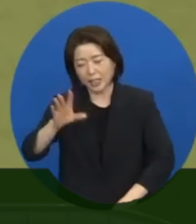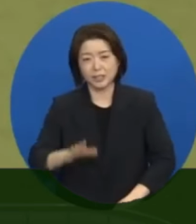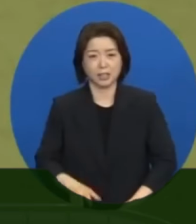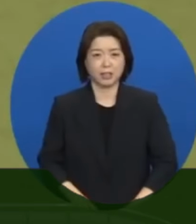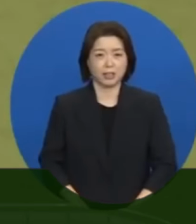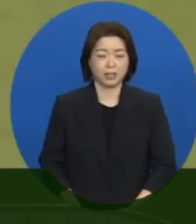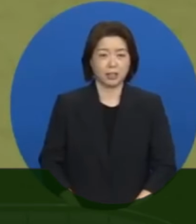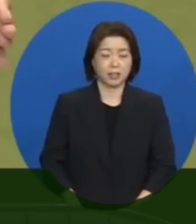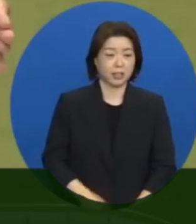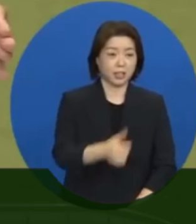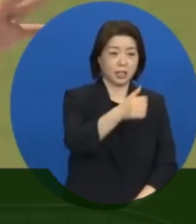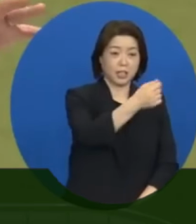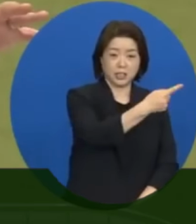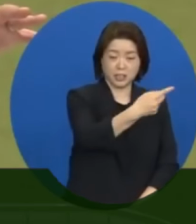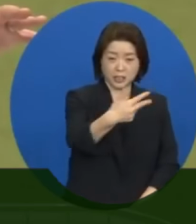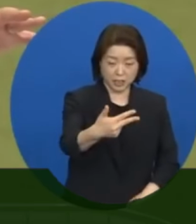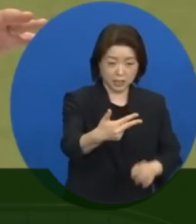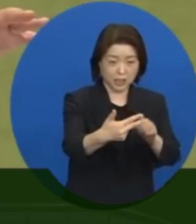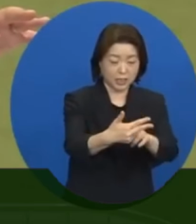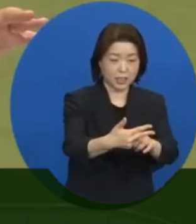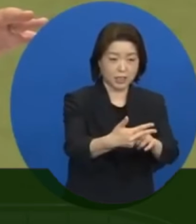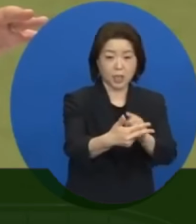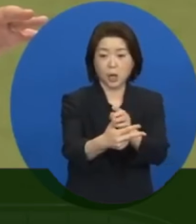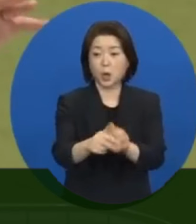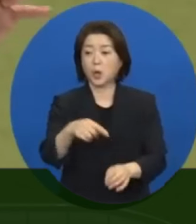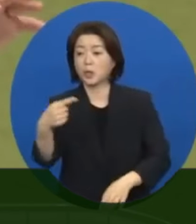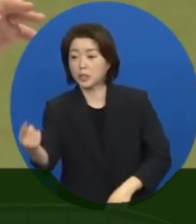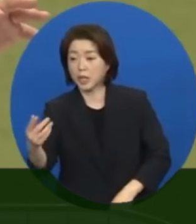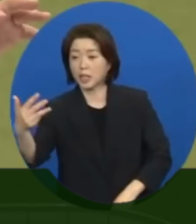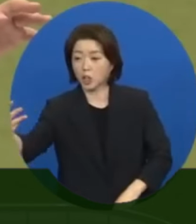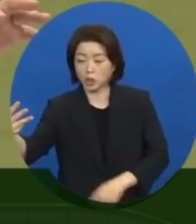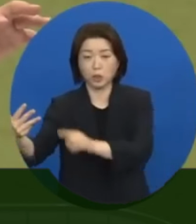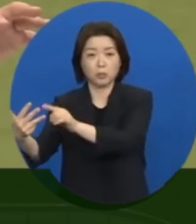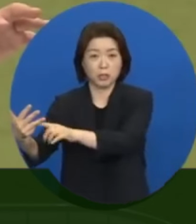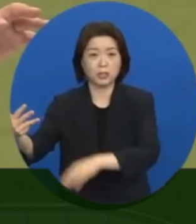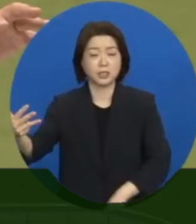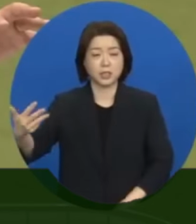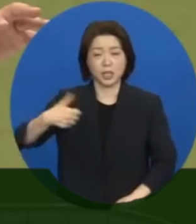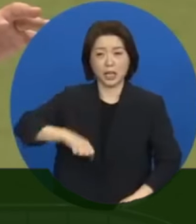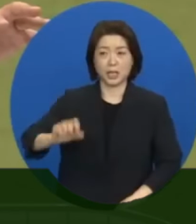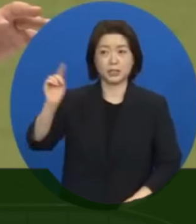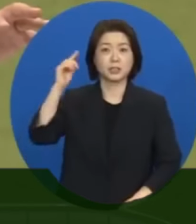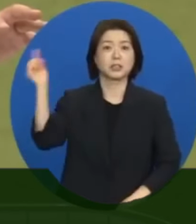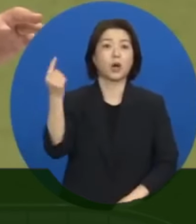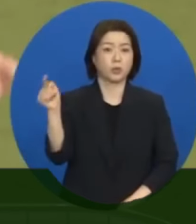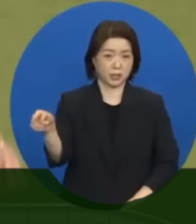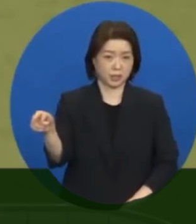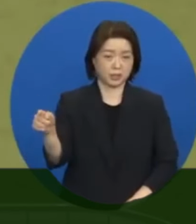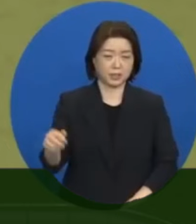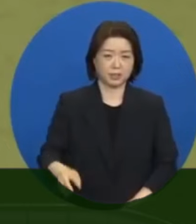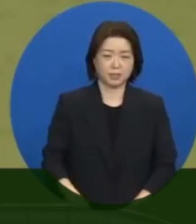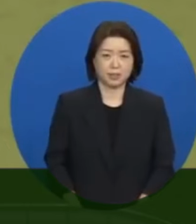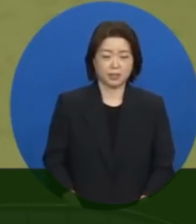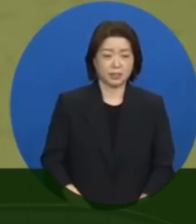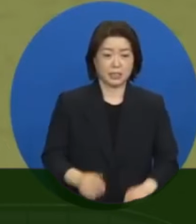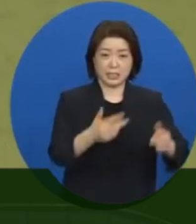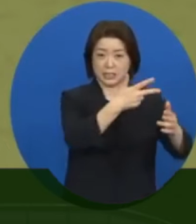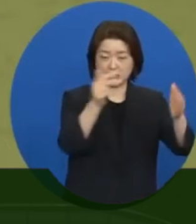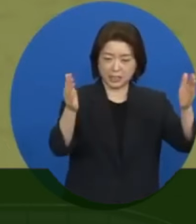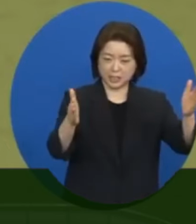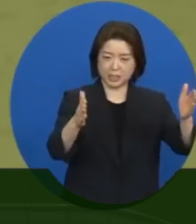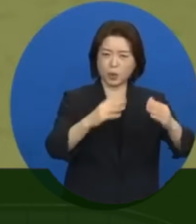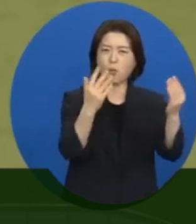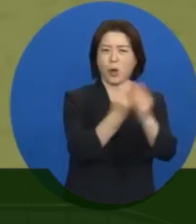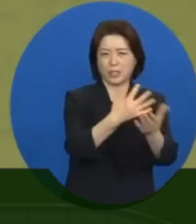완전 숫자네요 거기에 벗어나 있는 사람이 다 에요 여덟 번째 아들이라는 의미가 바로 그겁니다 하카톤이라고